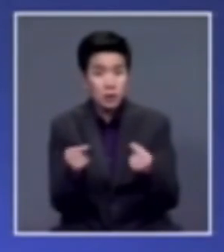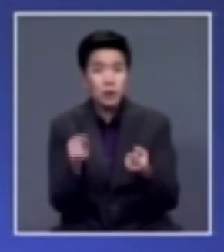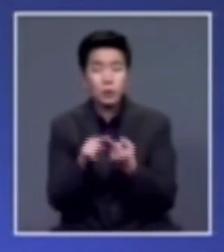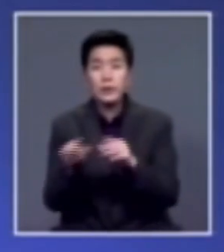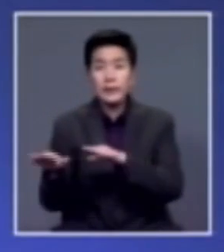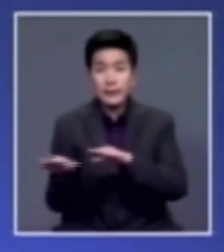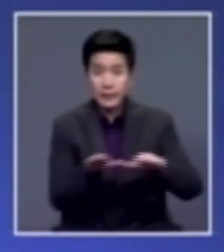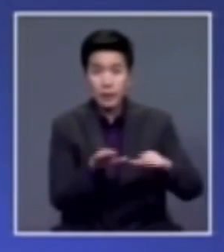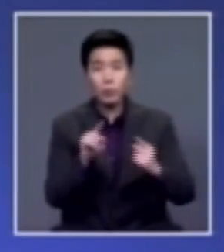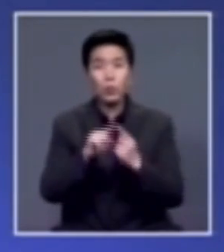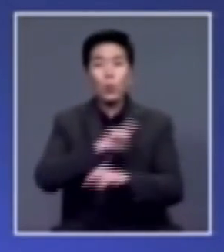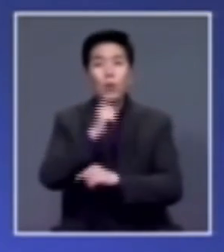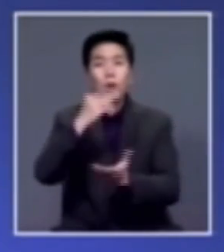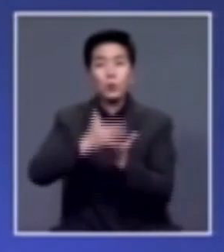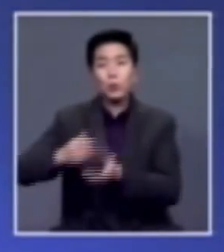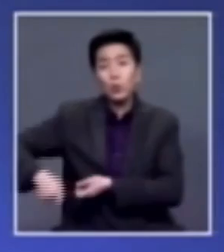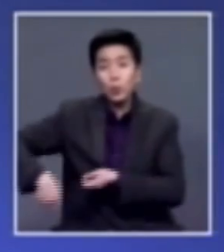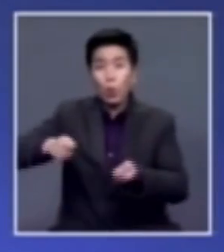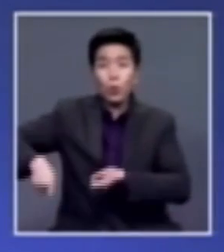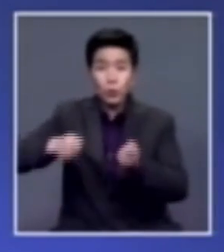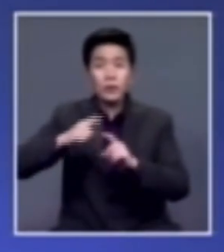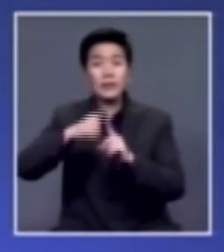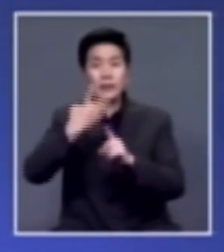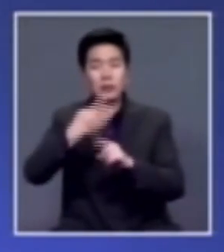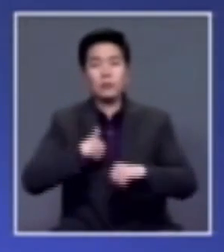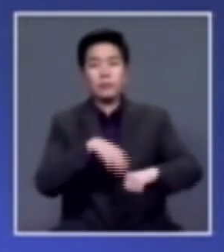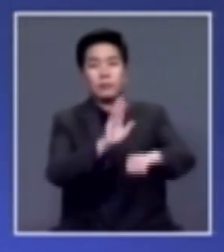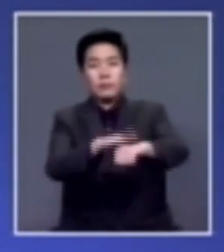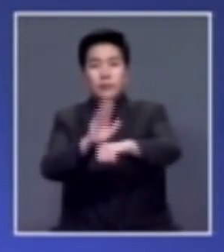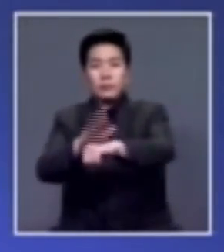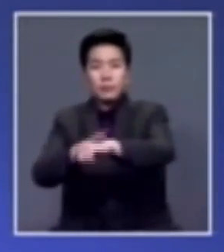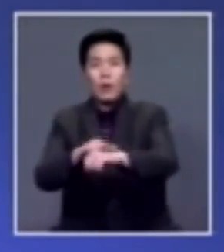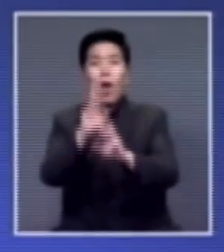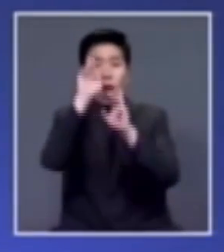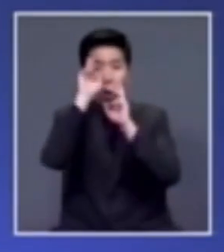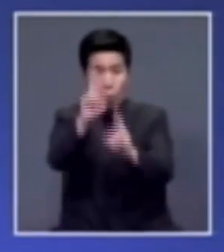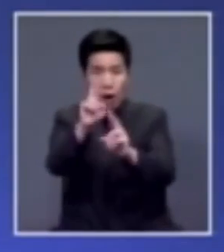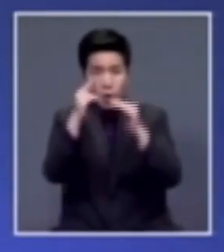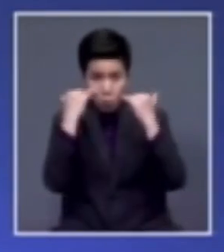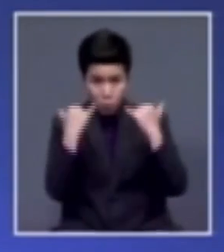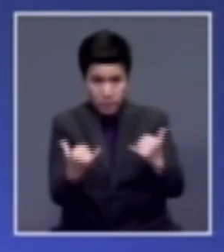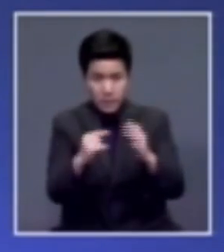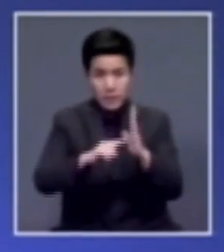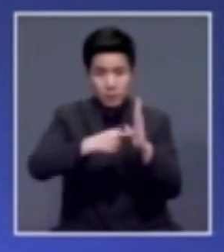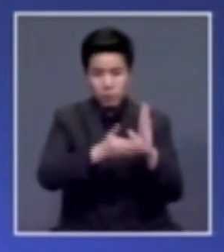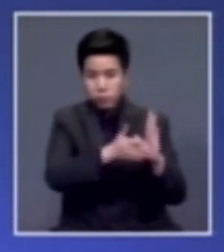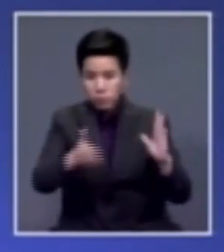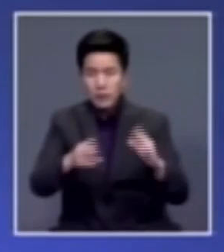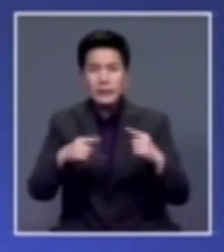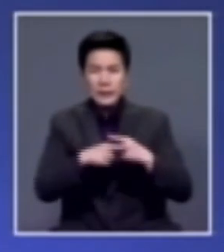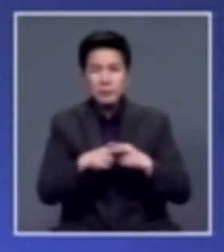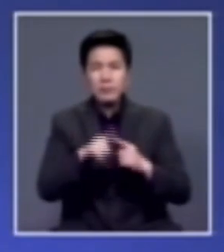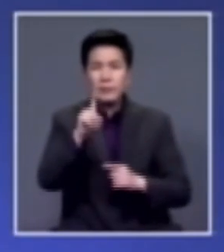เตรียมการไปสู่วันหยุดยาวสงกรานต์ผมขอเตือนทุกคนได้ระมัดระวังตั้งแต่วันนี้นะครับการบาดเ